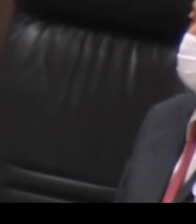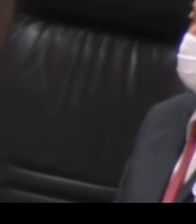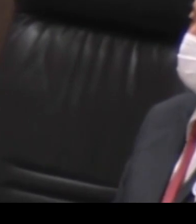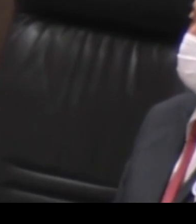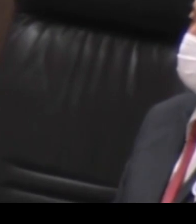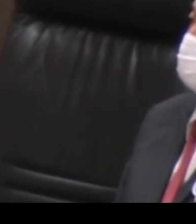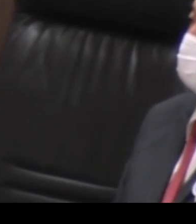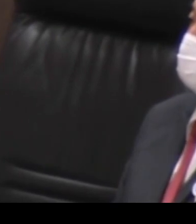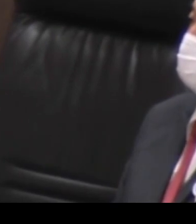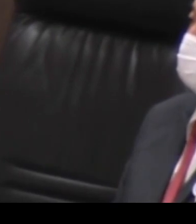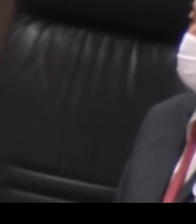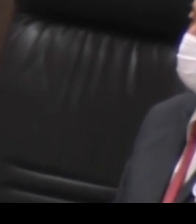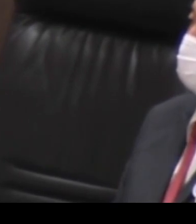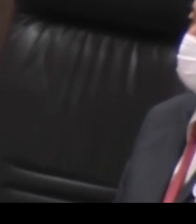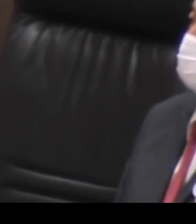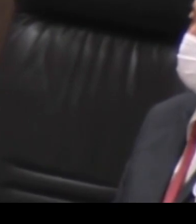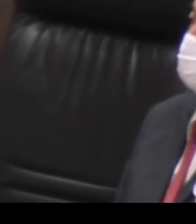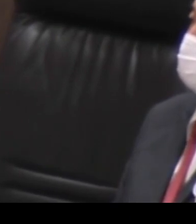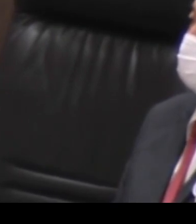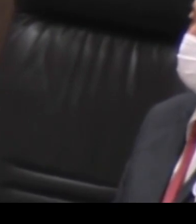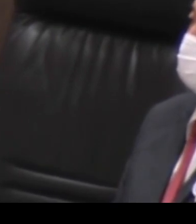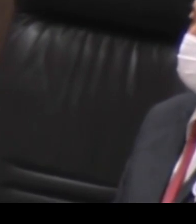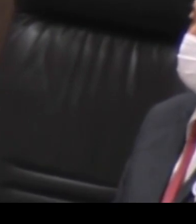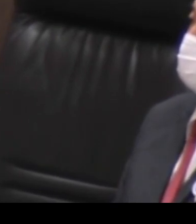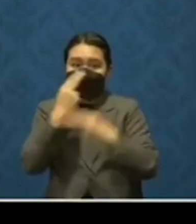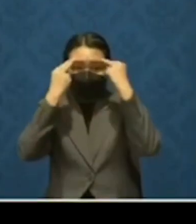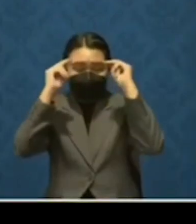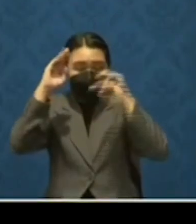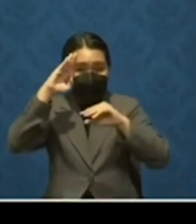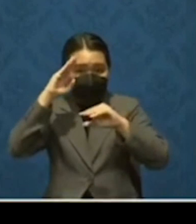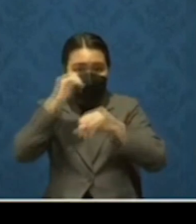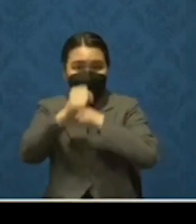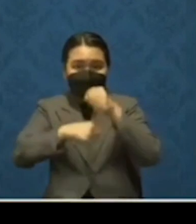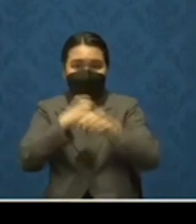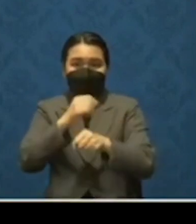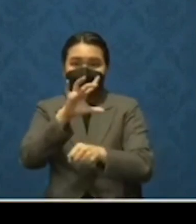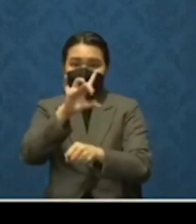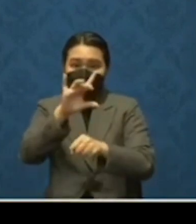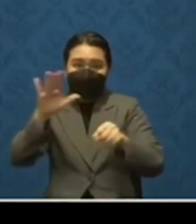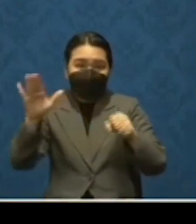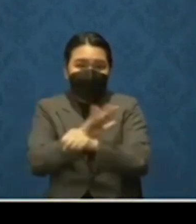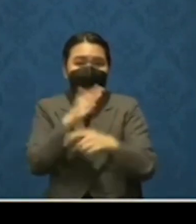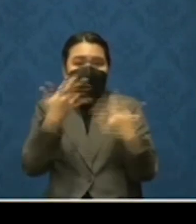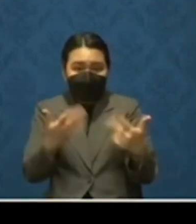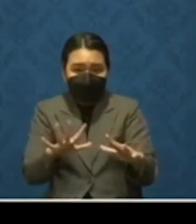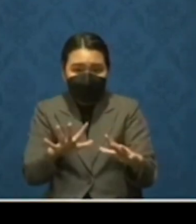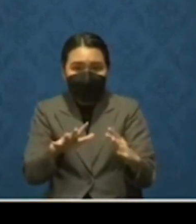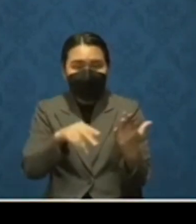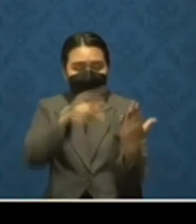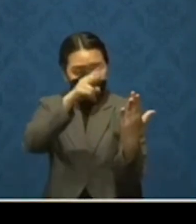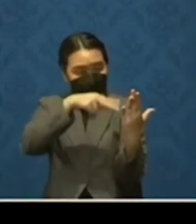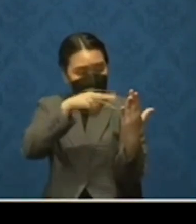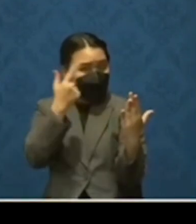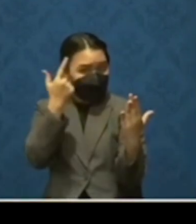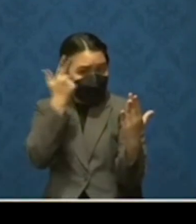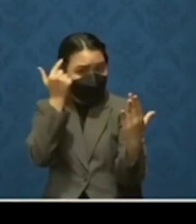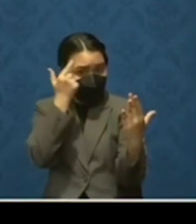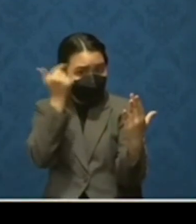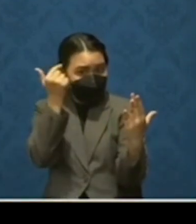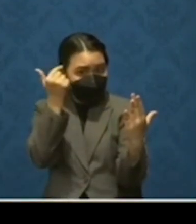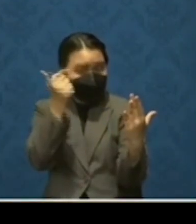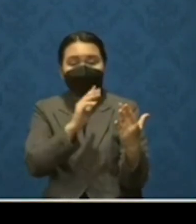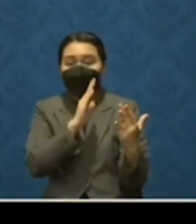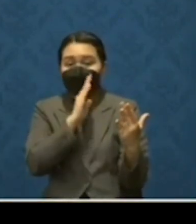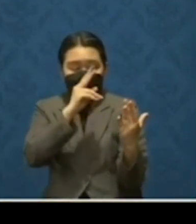ที่จะขัดรัฐธรรมนูญค่ะ ปีแล้วคุณก็อ่านหนังสือเป็นนี่นะครับเมื่อคุณอ่